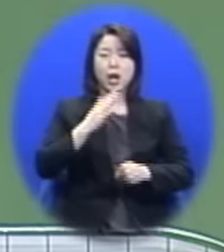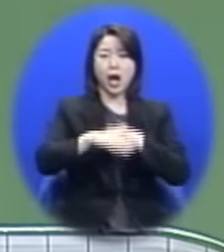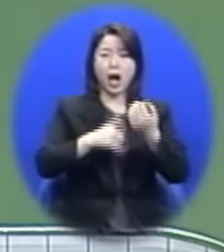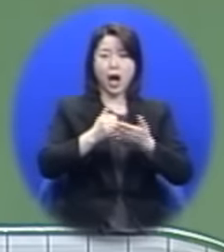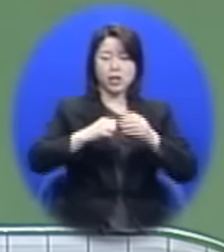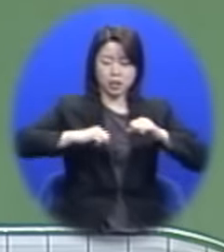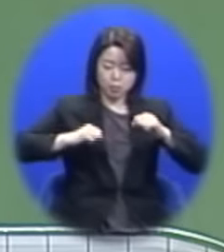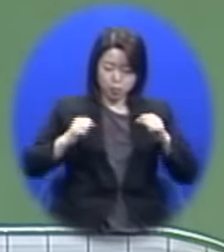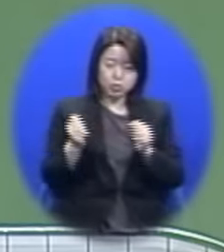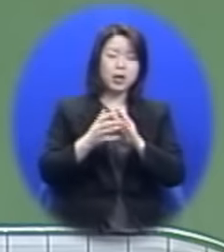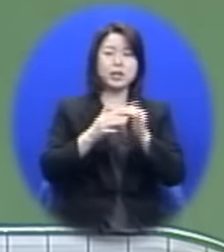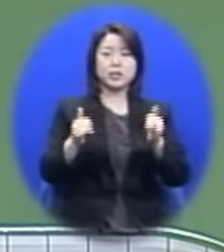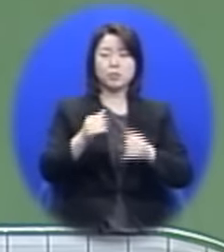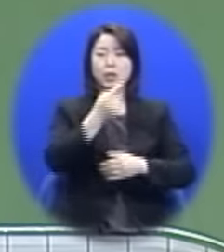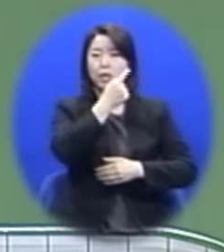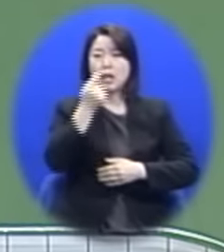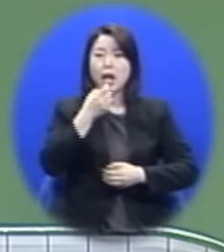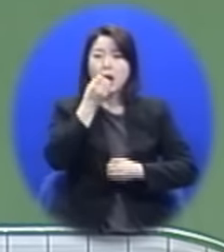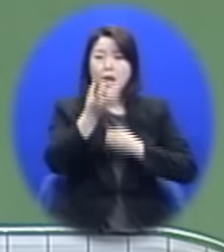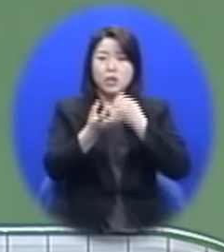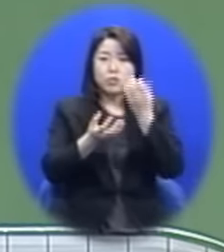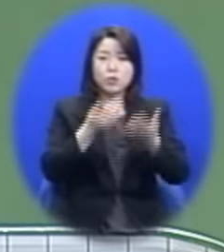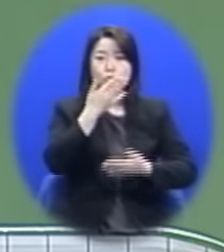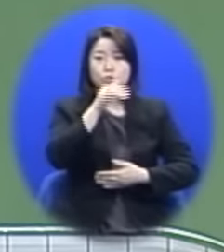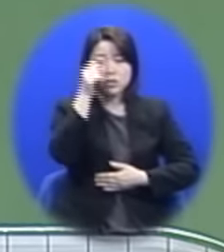복종하는 사람이라고 증언해 줄 수 있을까요?